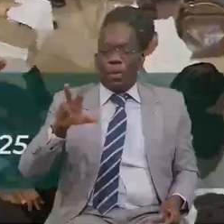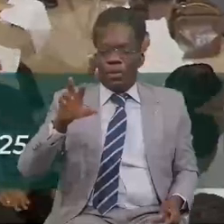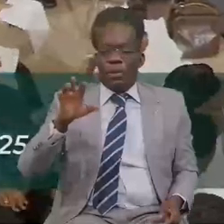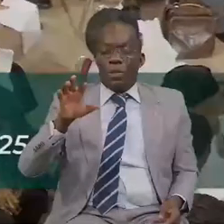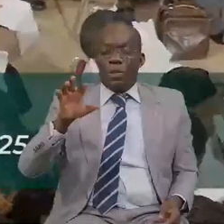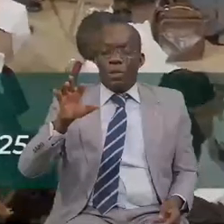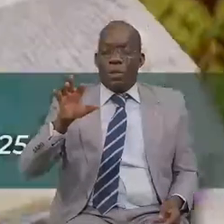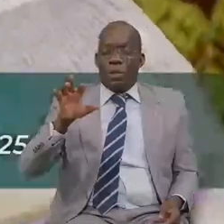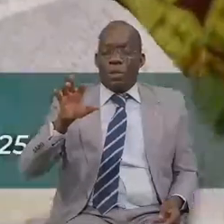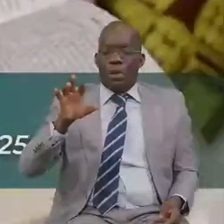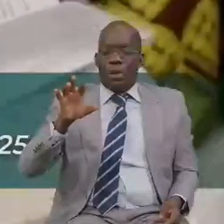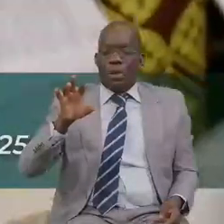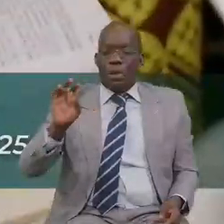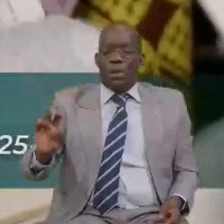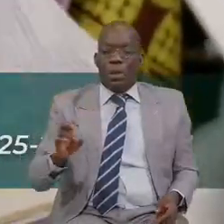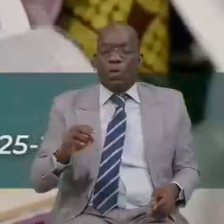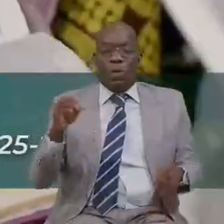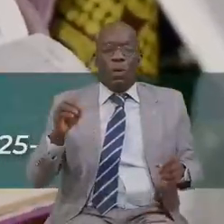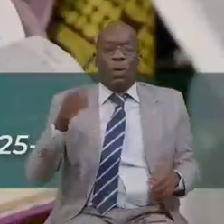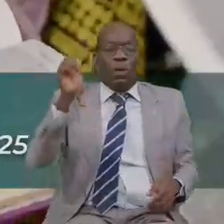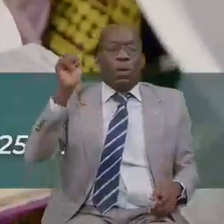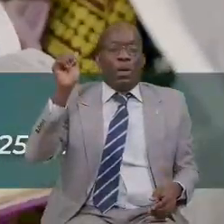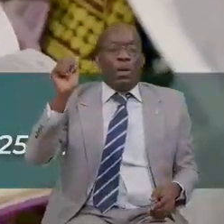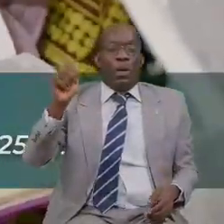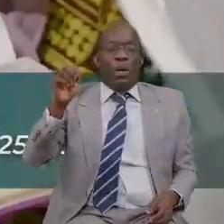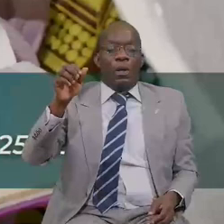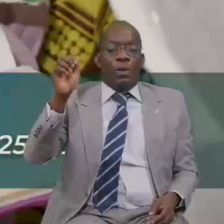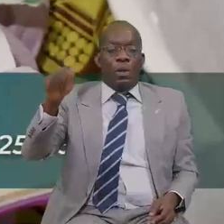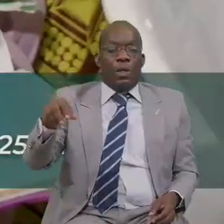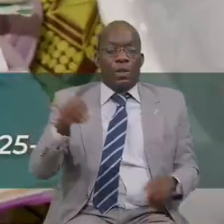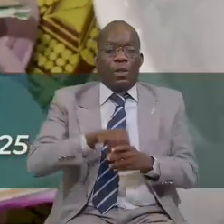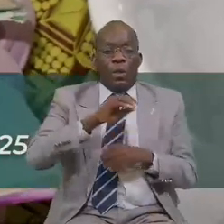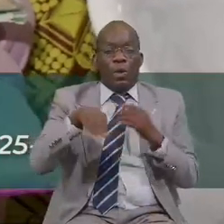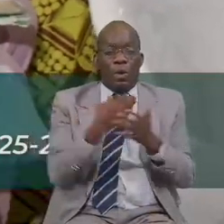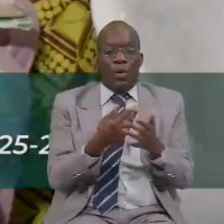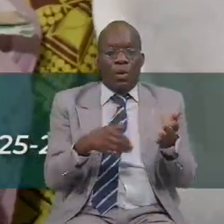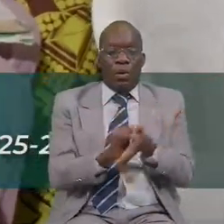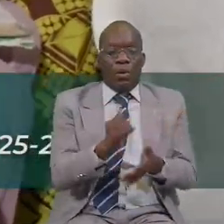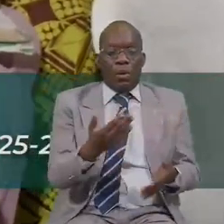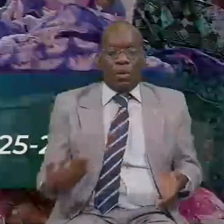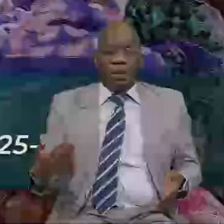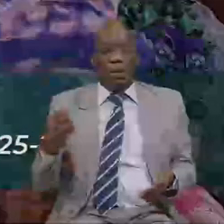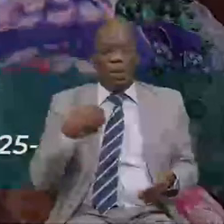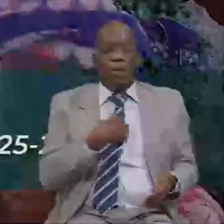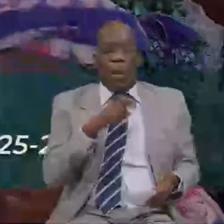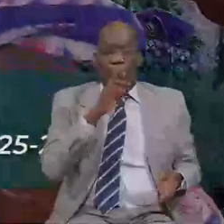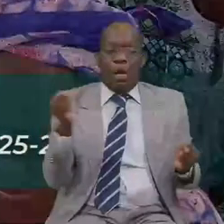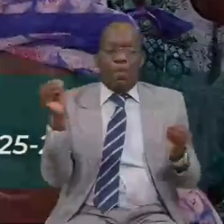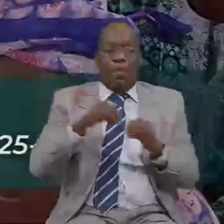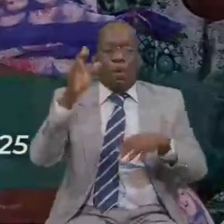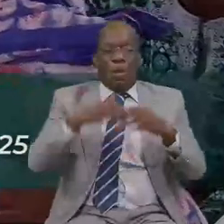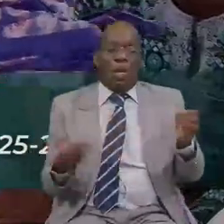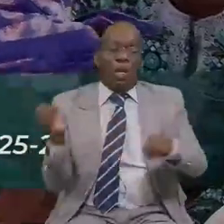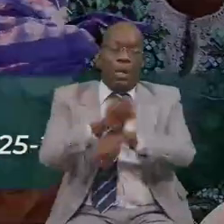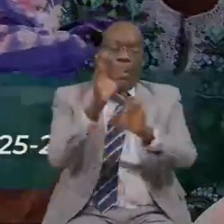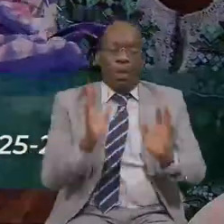choses, nous sommes plus que vainqueurs par celui qui nous a aimés. Rendons